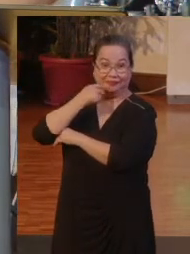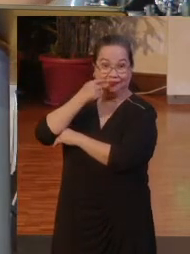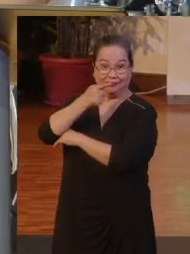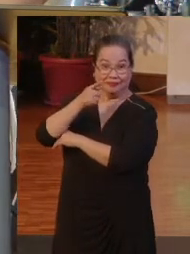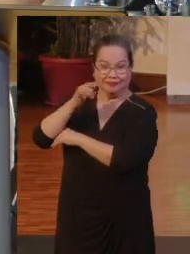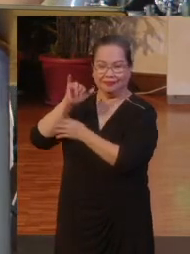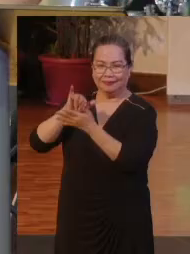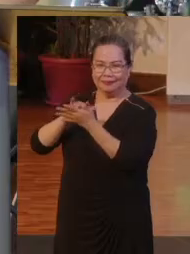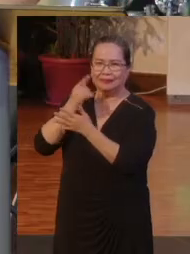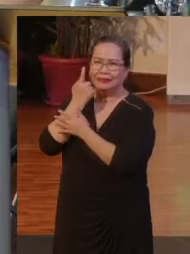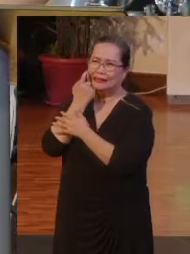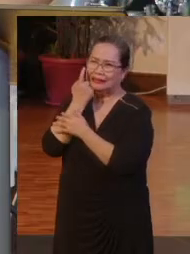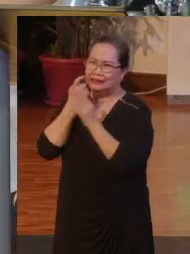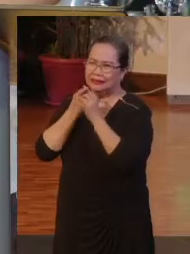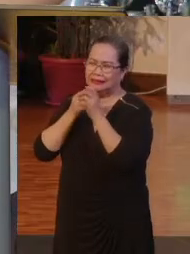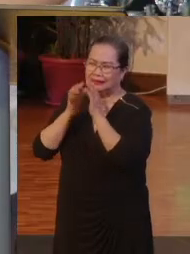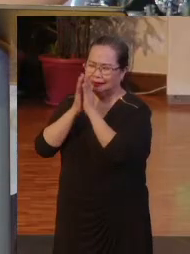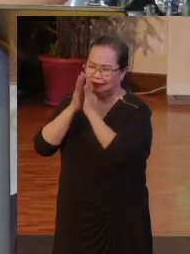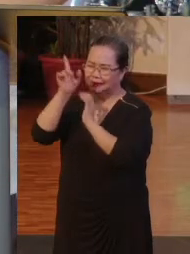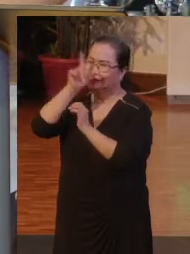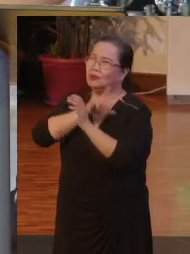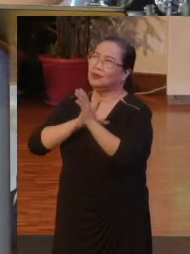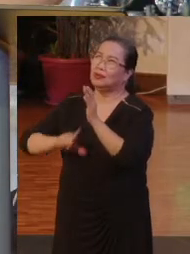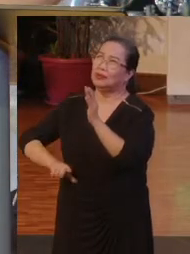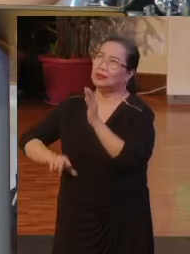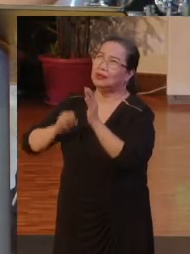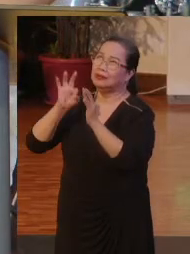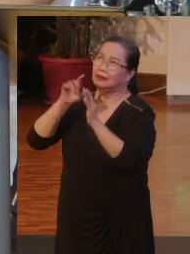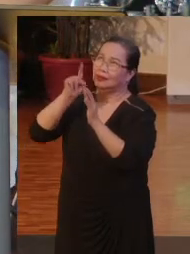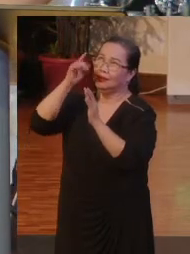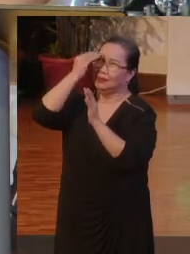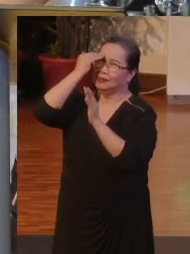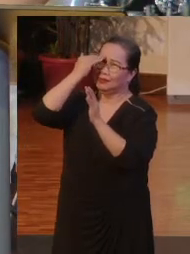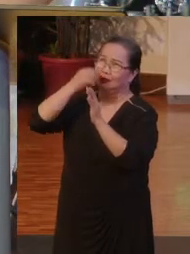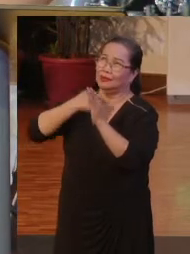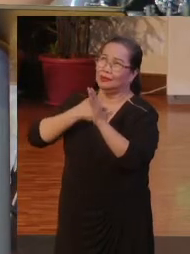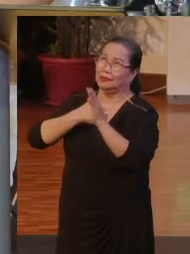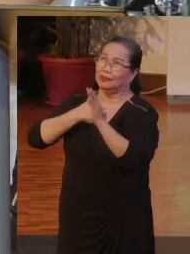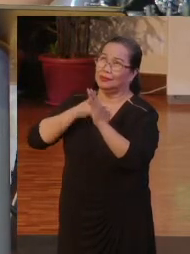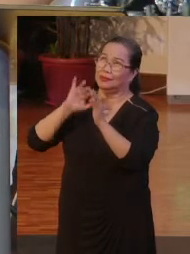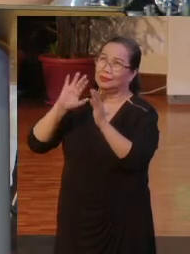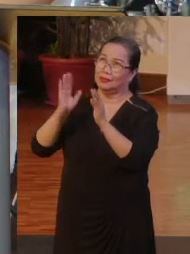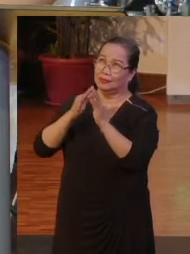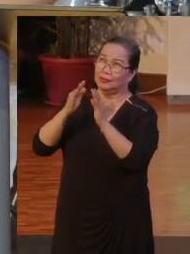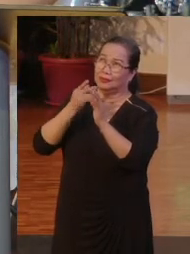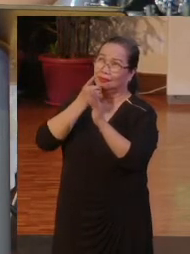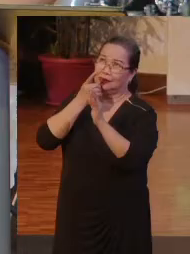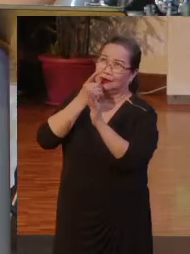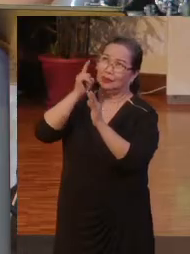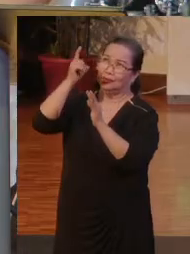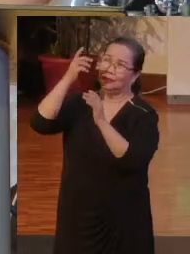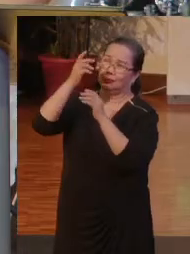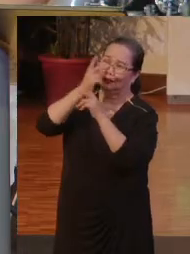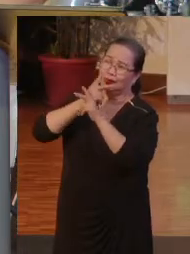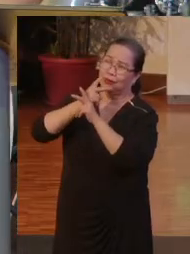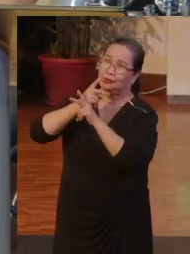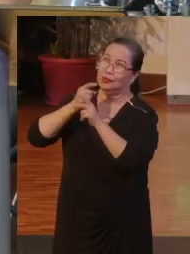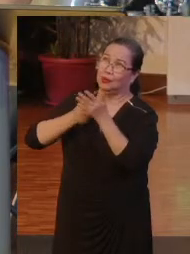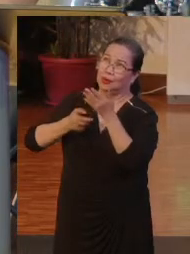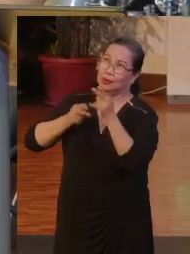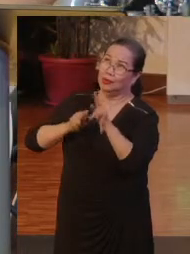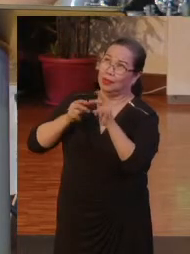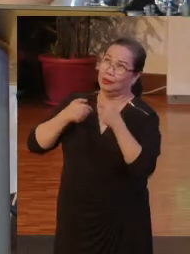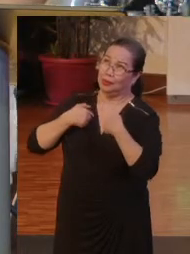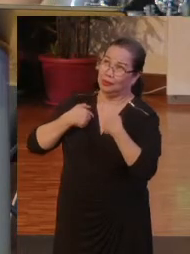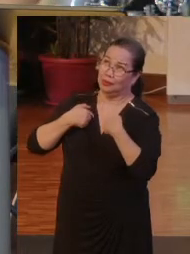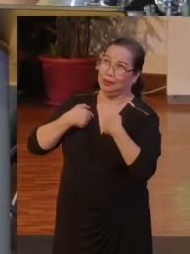sa kanya kanina habang tayo nananalangin, Panginoon, alam ko naman na ako ay nasa gitna ng iyong kaway. Kung ano man ang mangyari sa